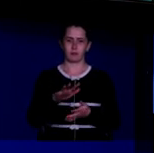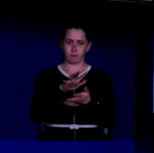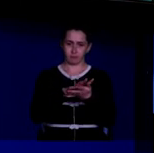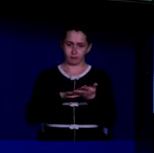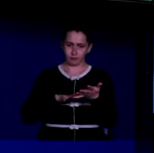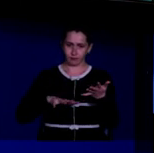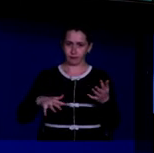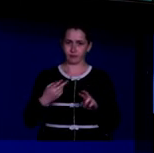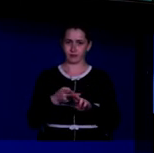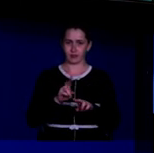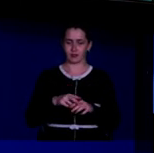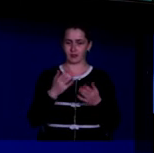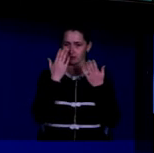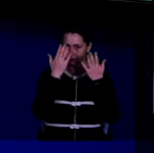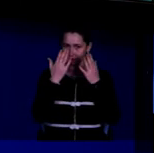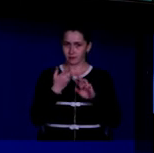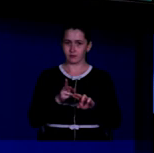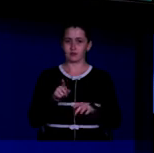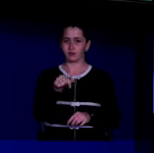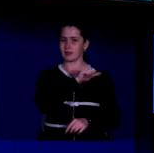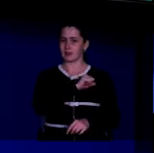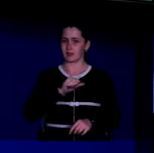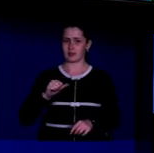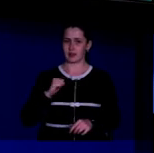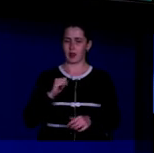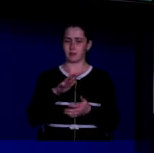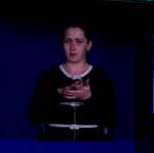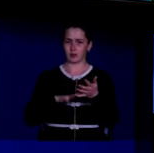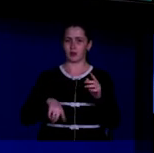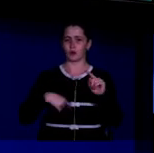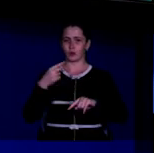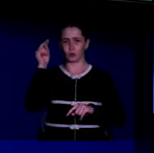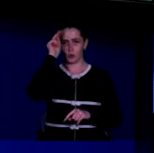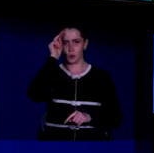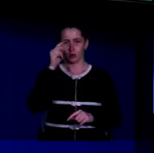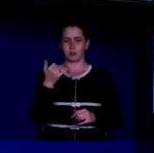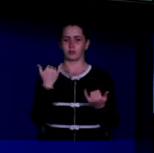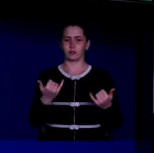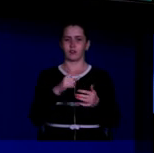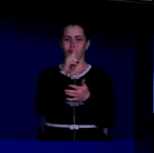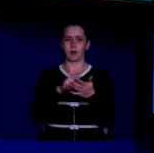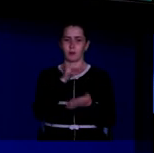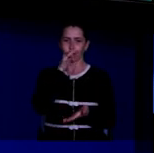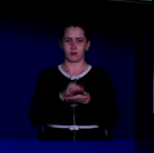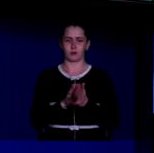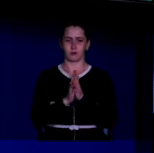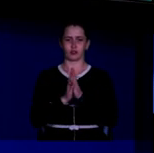С продолжением данного рассказа, ребята, вы познакомитесь на следующем уроке. А теперь ответьте мне на мои вопросы.